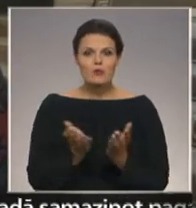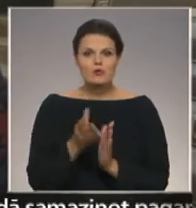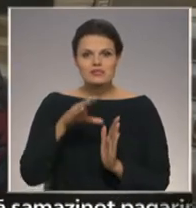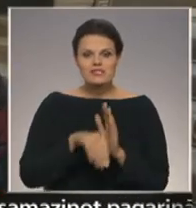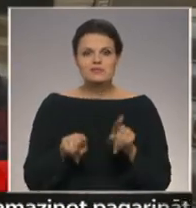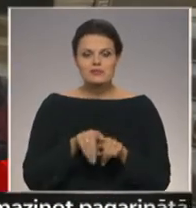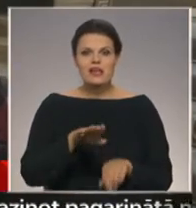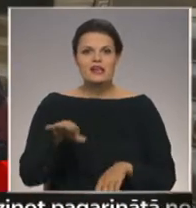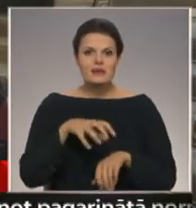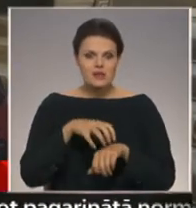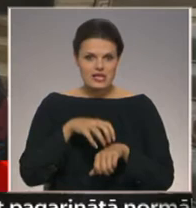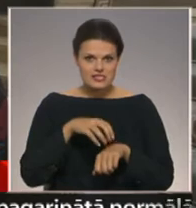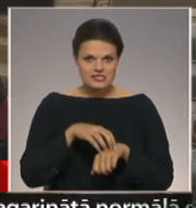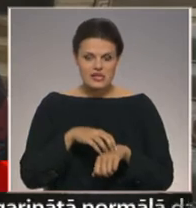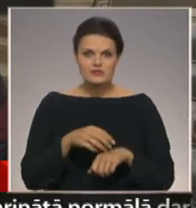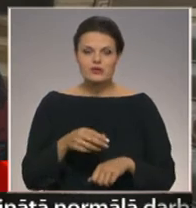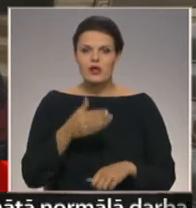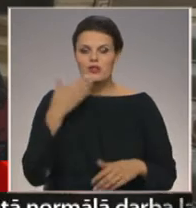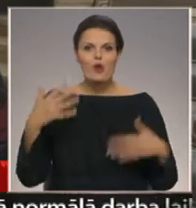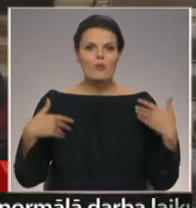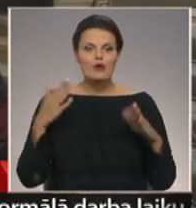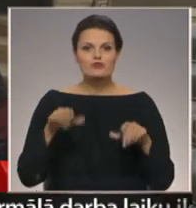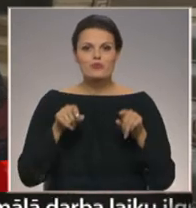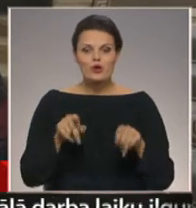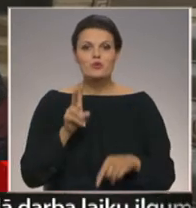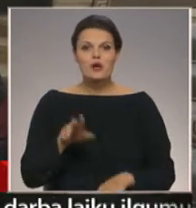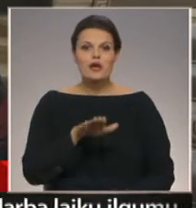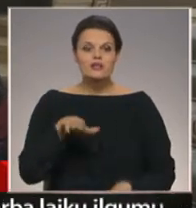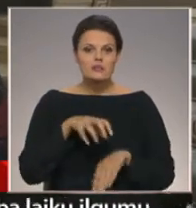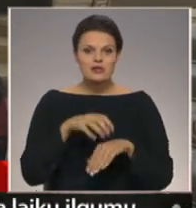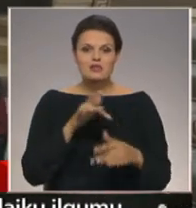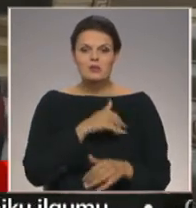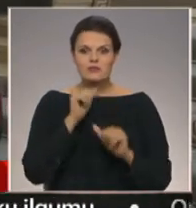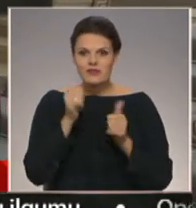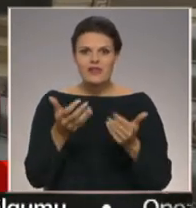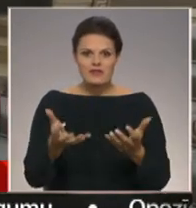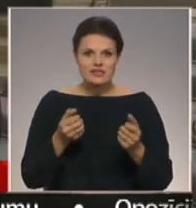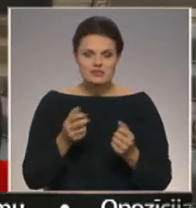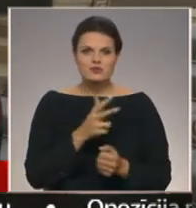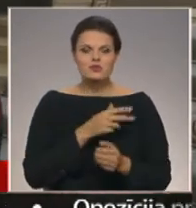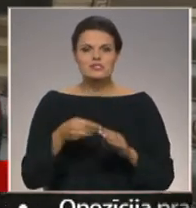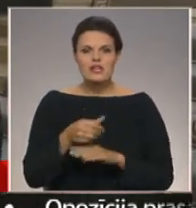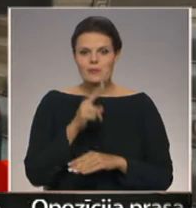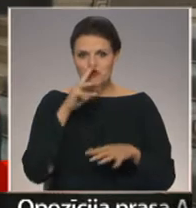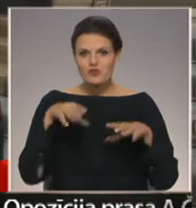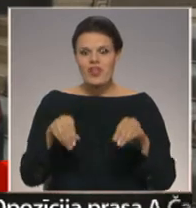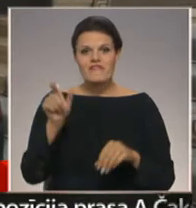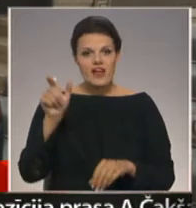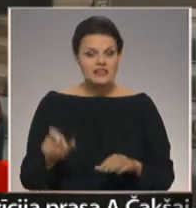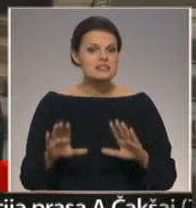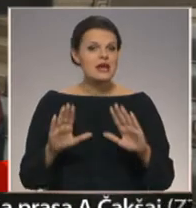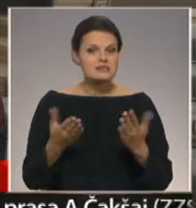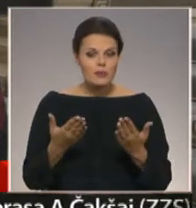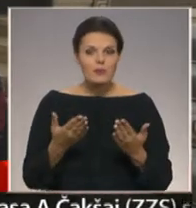arī ģimenes ārstu. Tātad nav bažu par to, ka ģimenes ārsta pakalpojumu nevarēs saņemt sociālo iemaksu neveicējs.